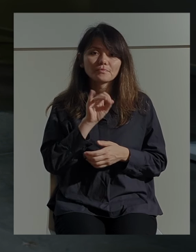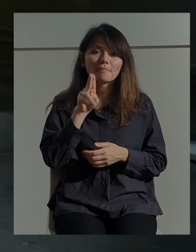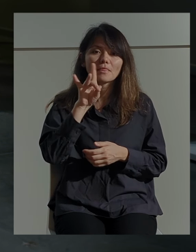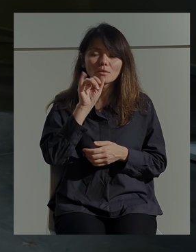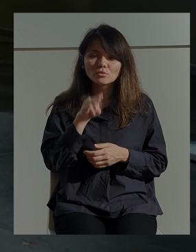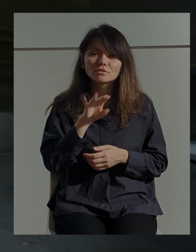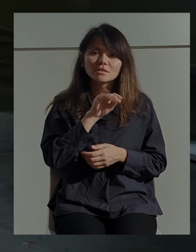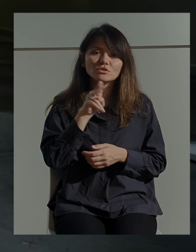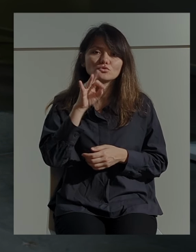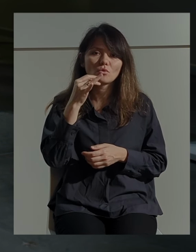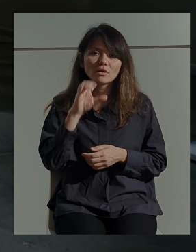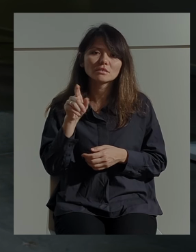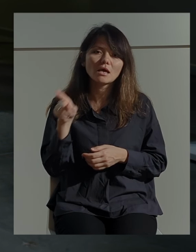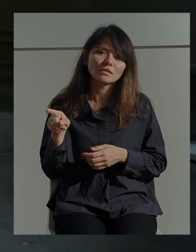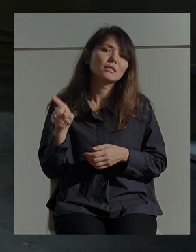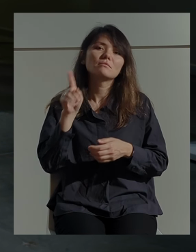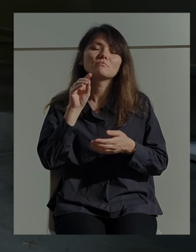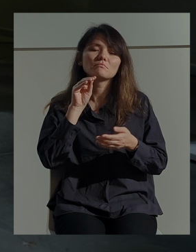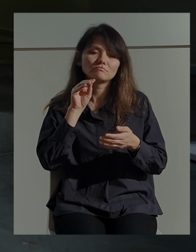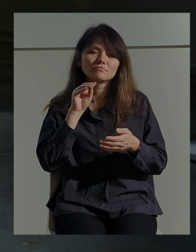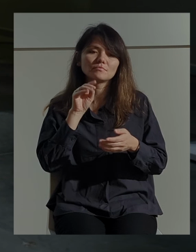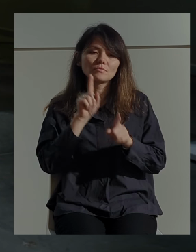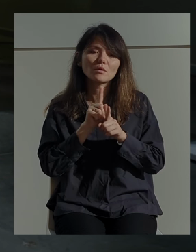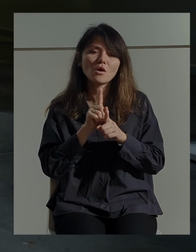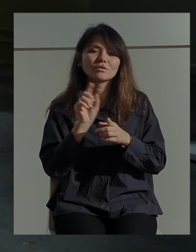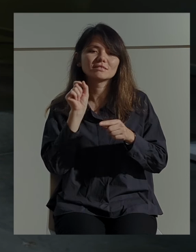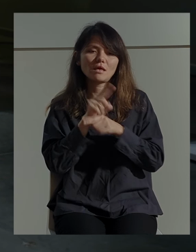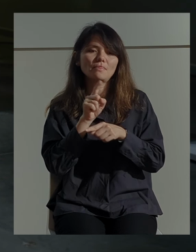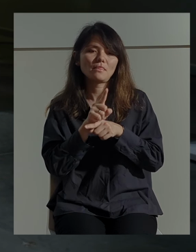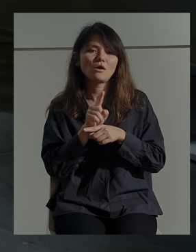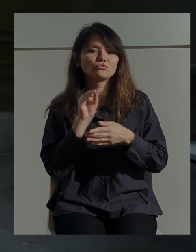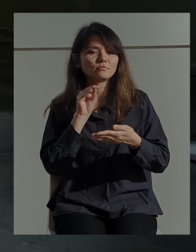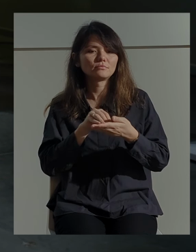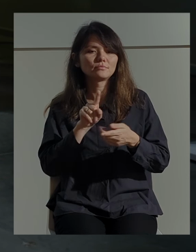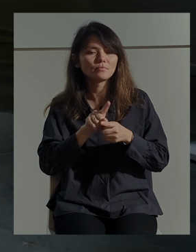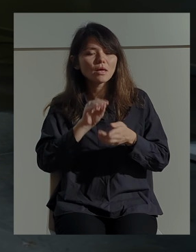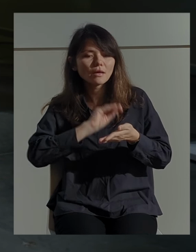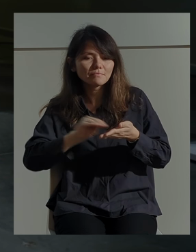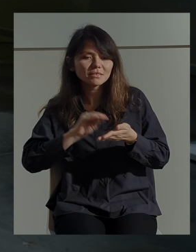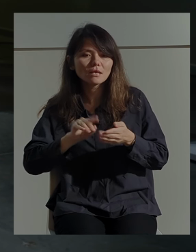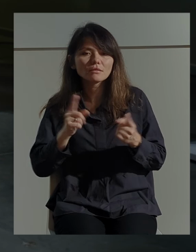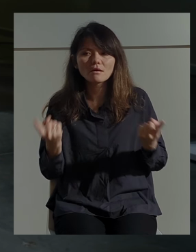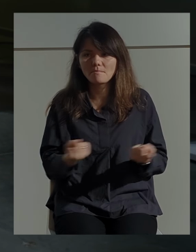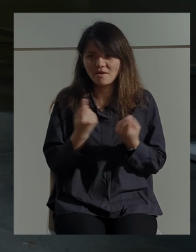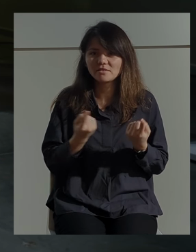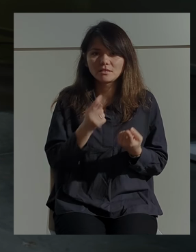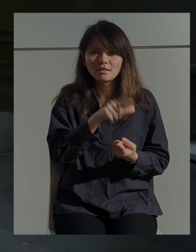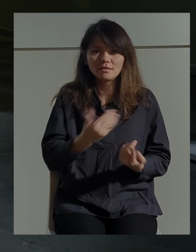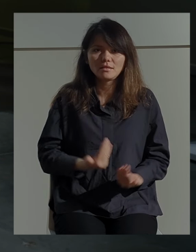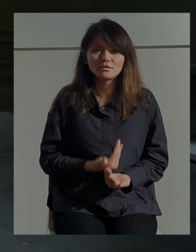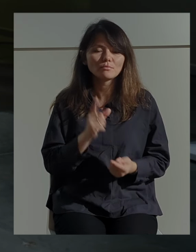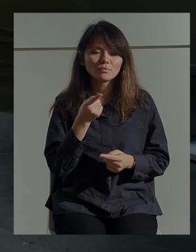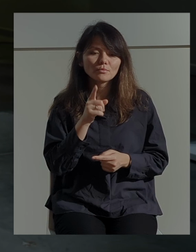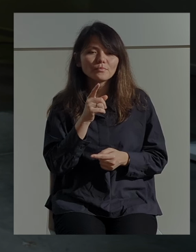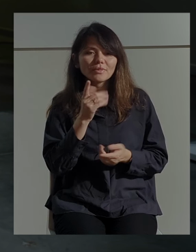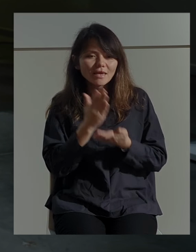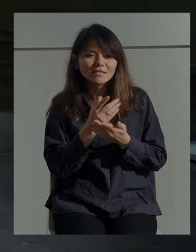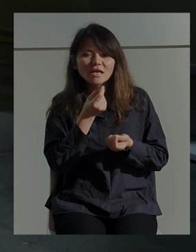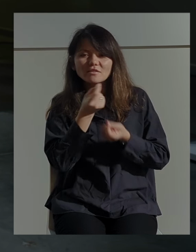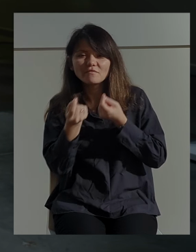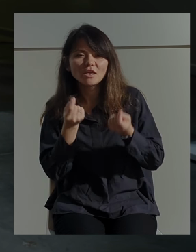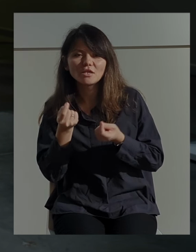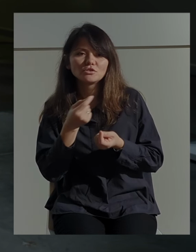оторваной поставили себе Вот задачей описать какую-то повседневность которая обычно из романа уходит какие-то вещи которые мы